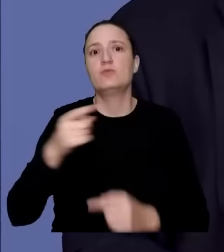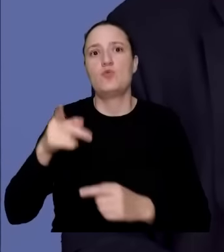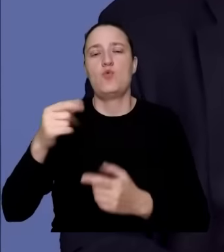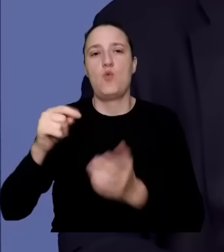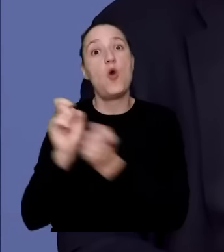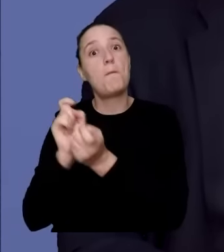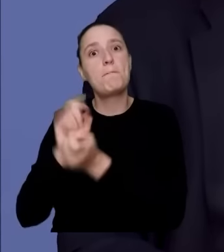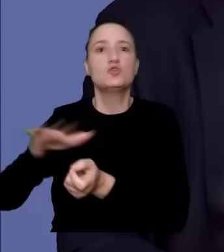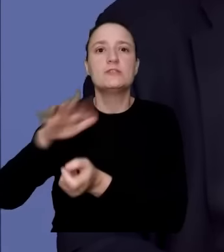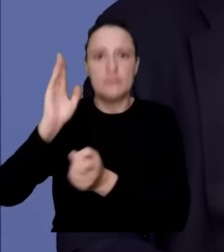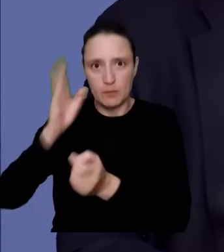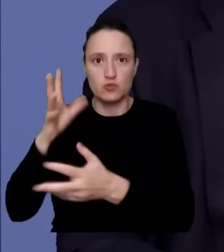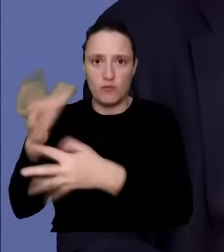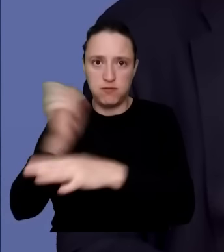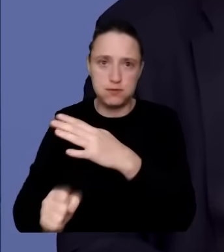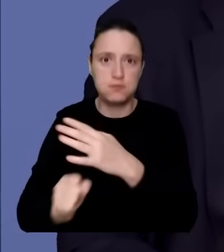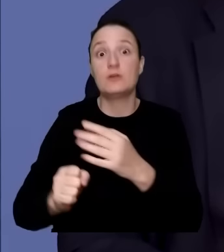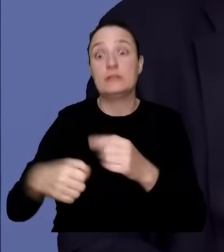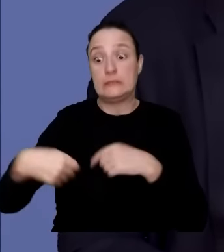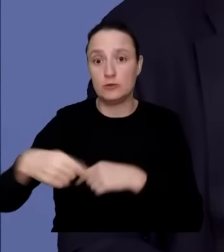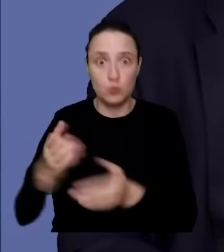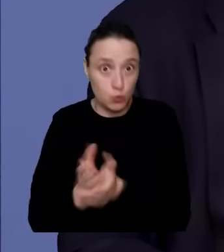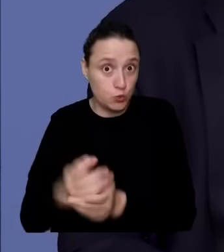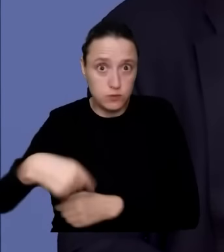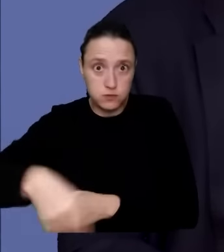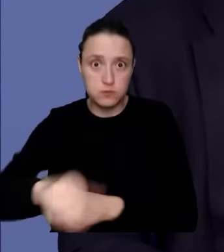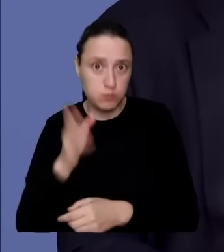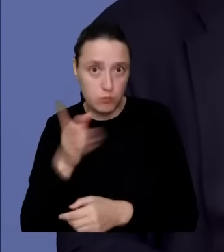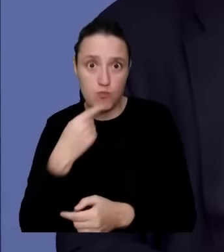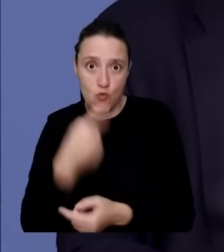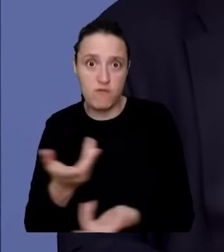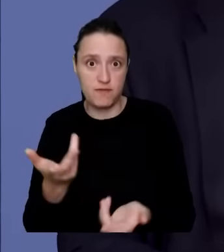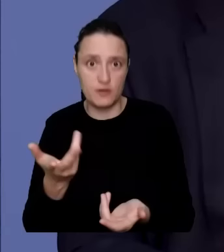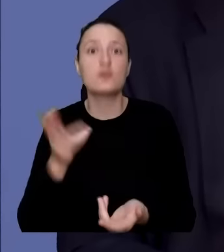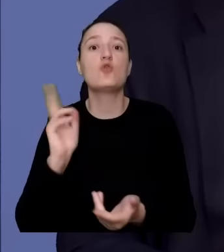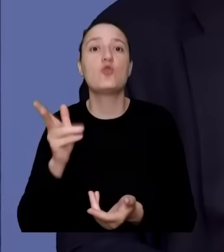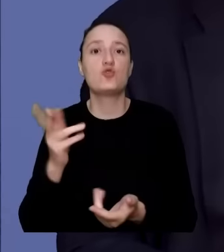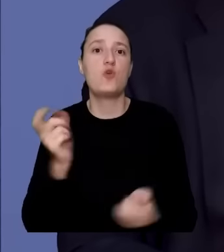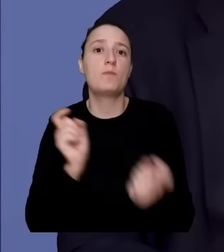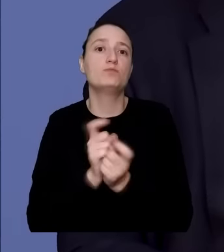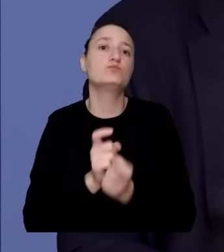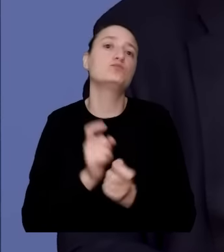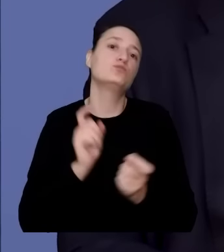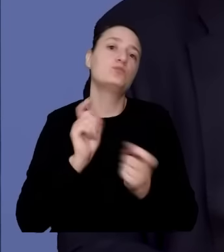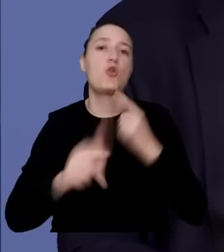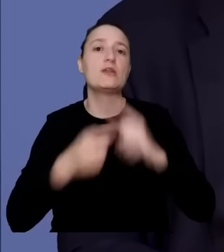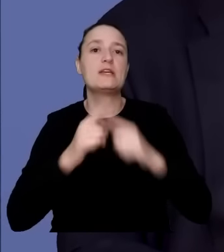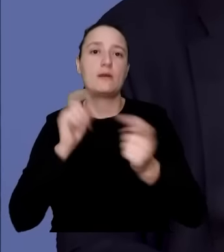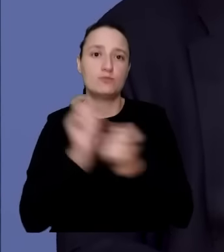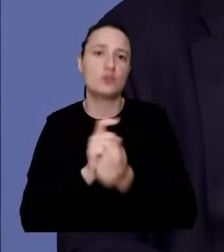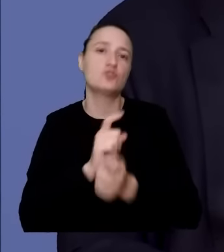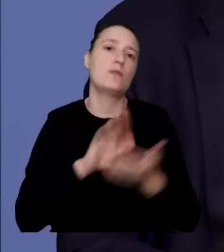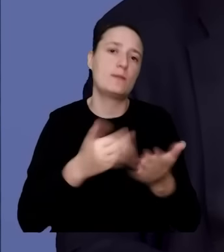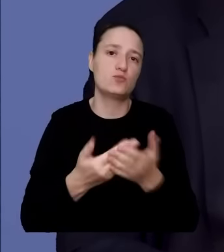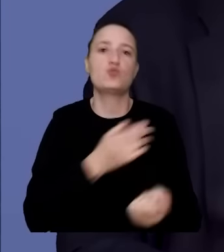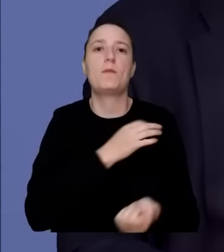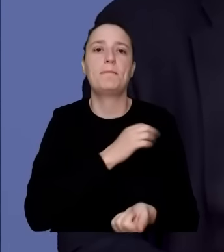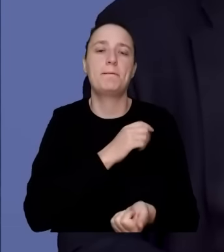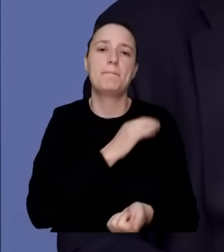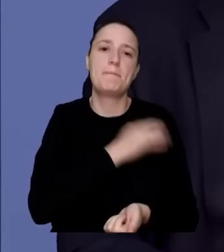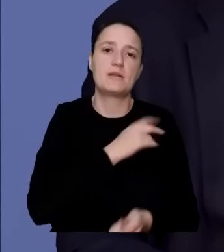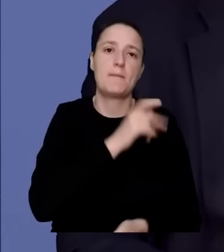represji wobec parlamentarzystów wywodzących się z opcji przeciwnej a więc Prawa i Sprawiedliwości z suwerennej